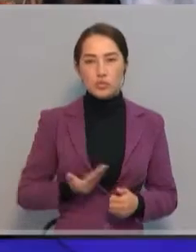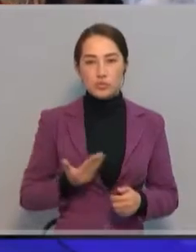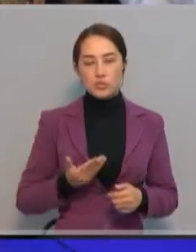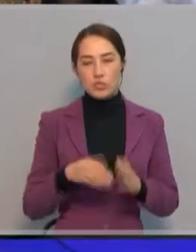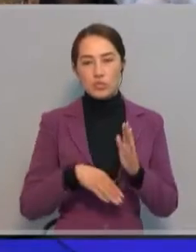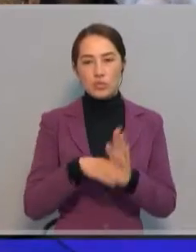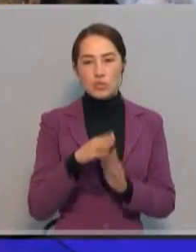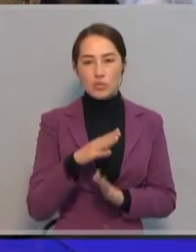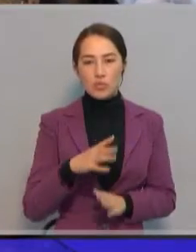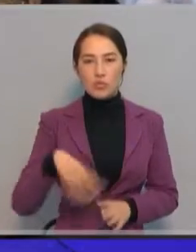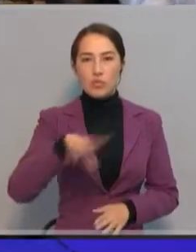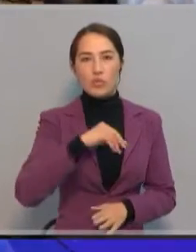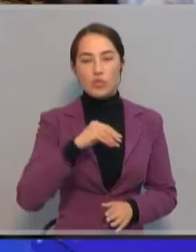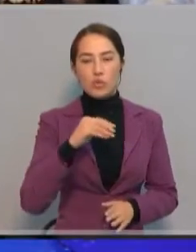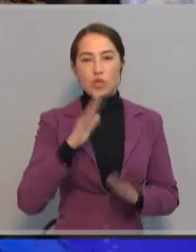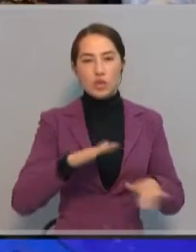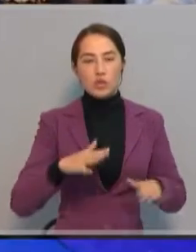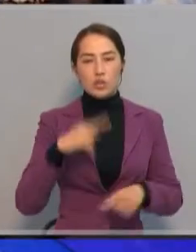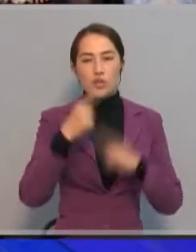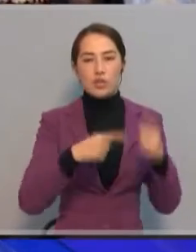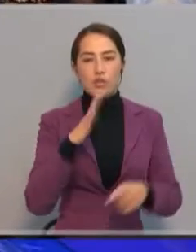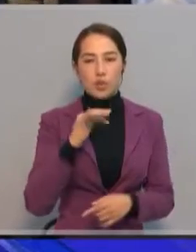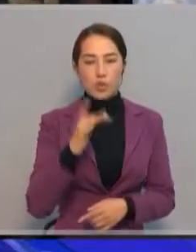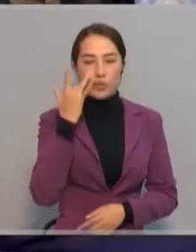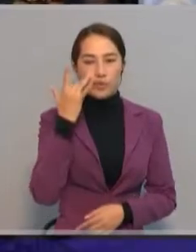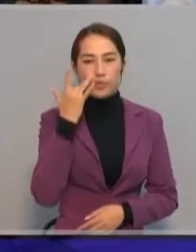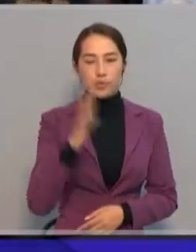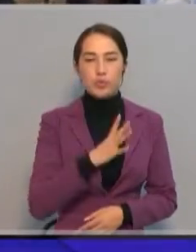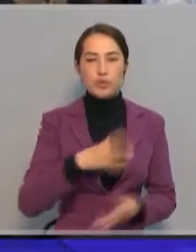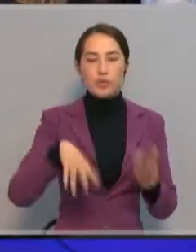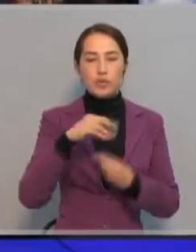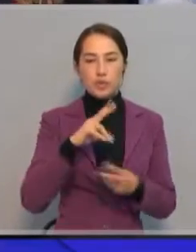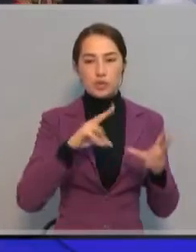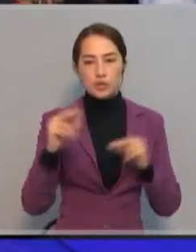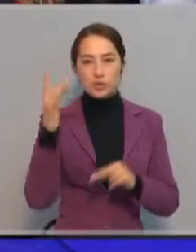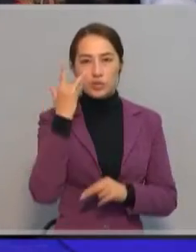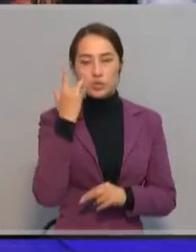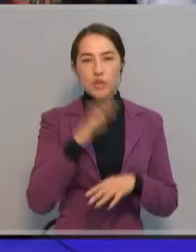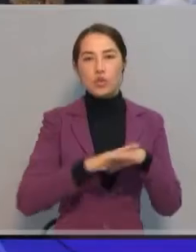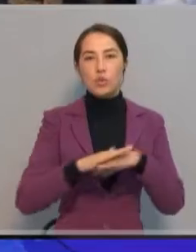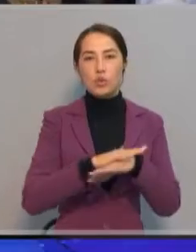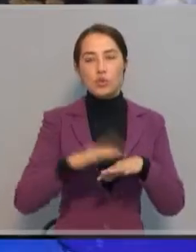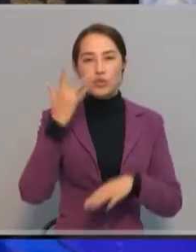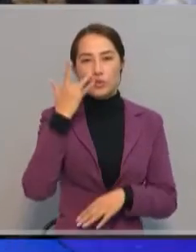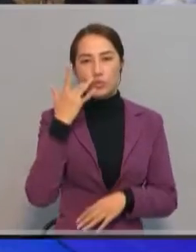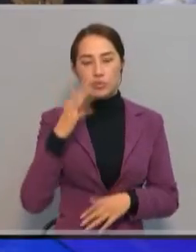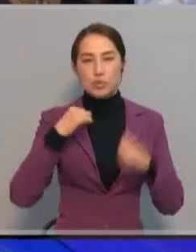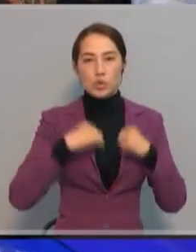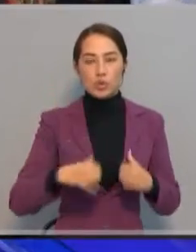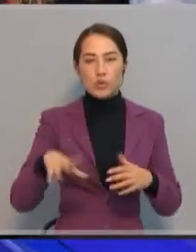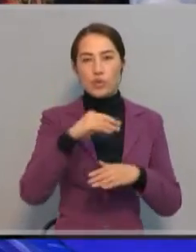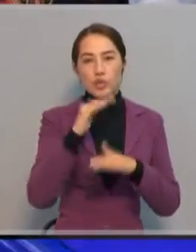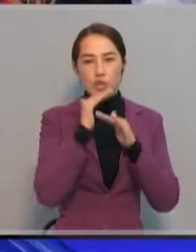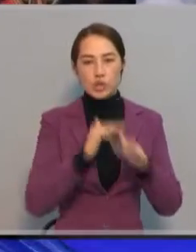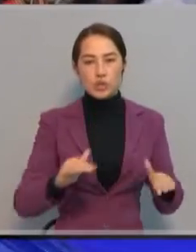болсын, жеміс болыңдар, балашағың өмірі шөрлі болсын, көпшілік аман болсын, халық аман болсын, тыныш болсын,